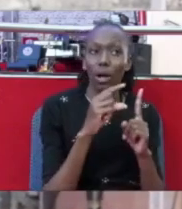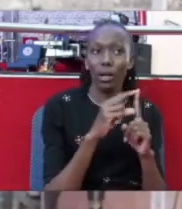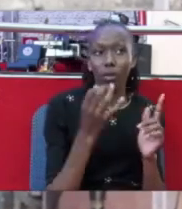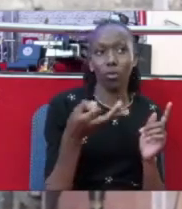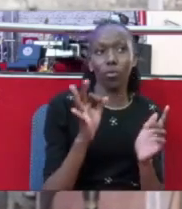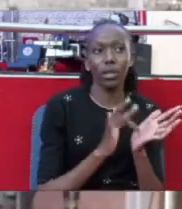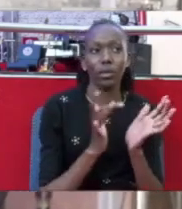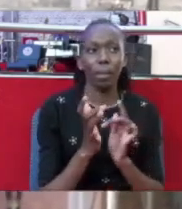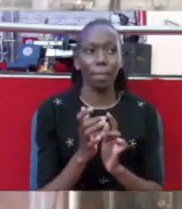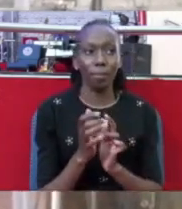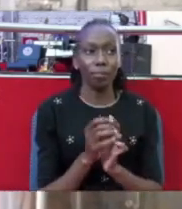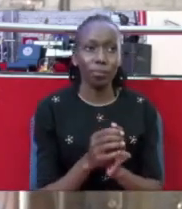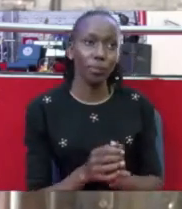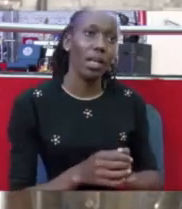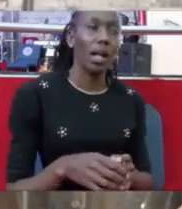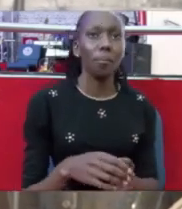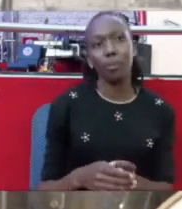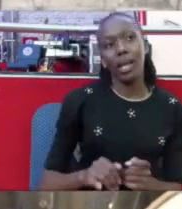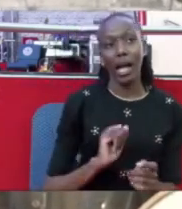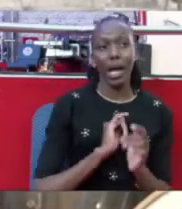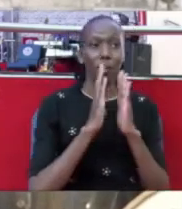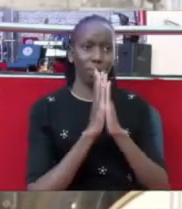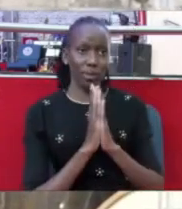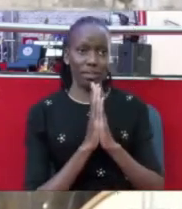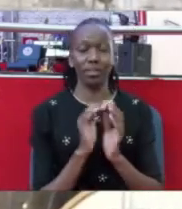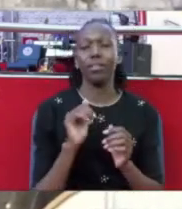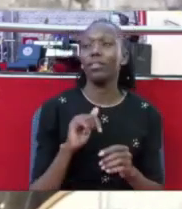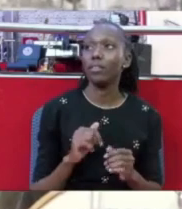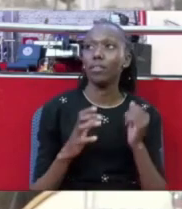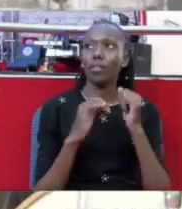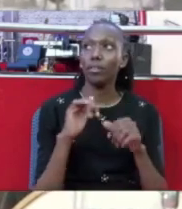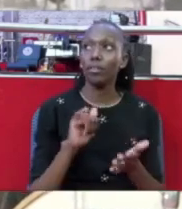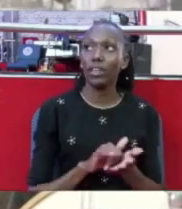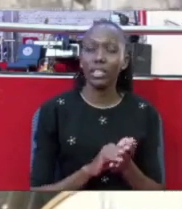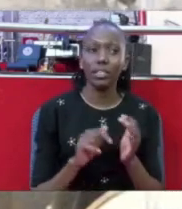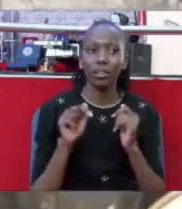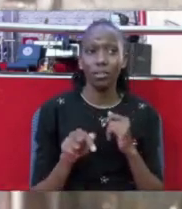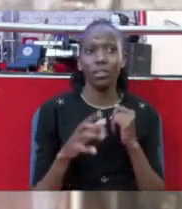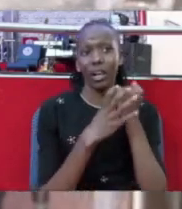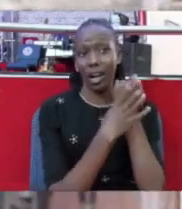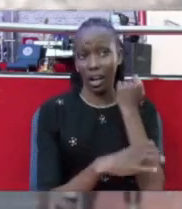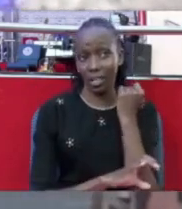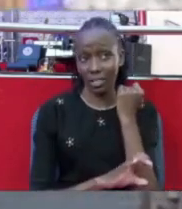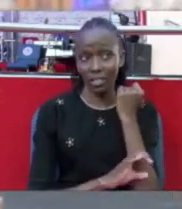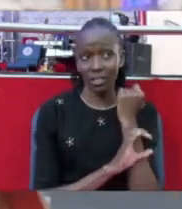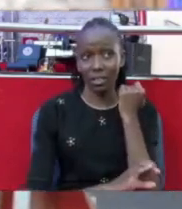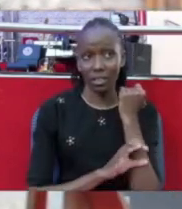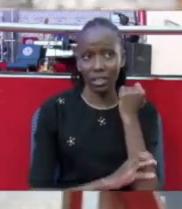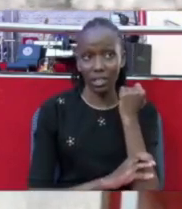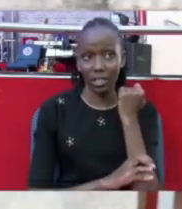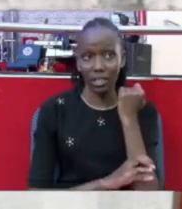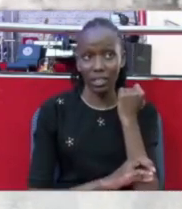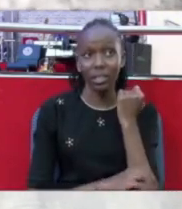ninaomba tu kuwepo na wakati. That our country will be delivered from religious colonization. Ili taifa